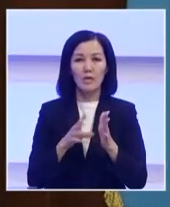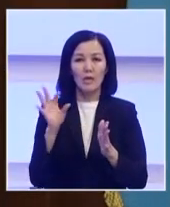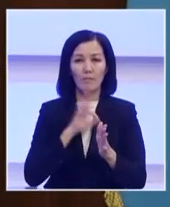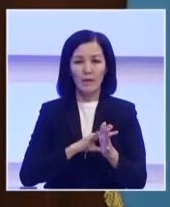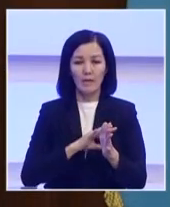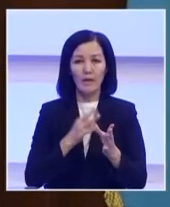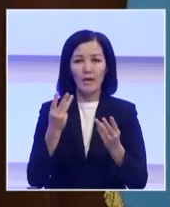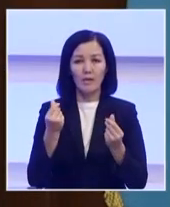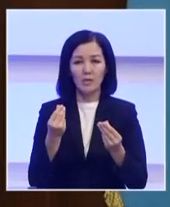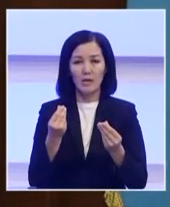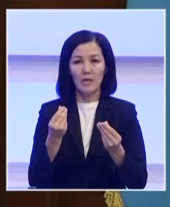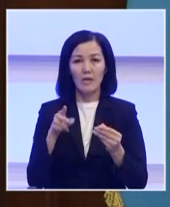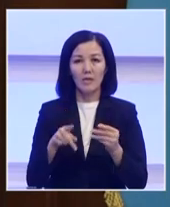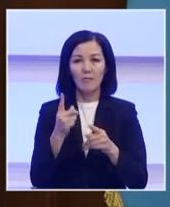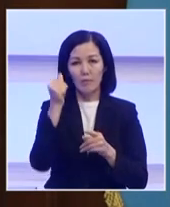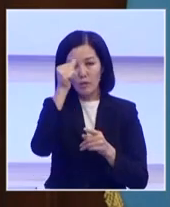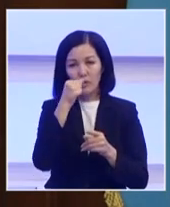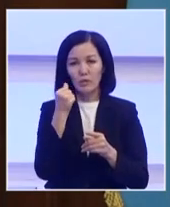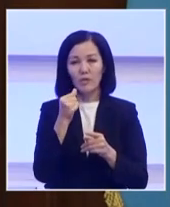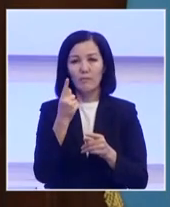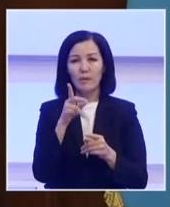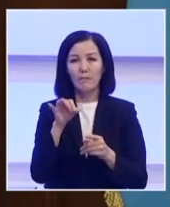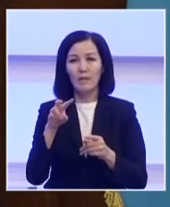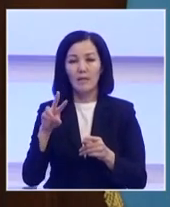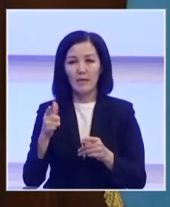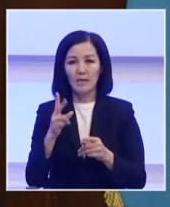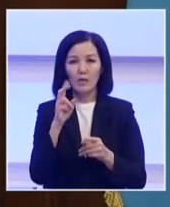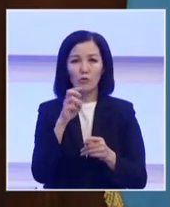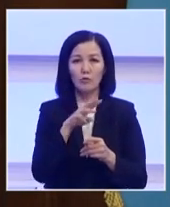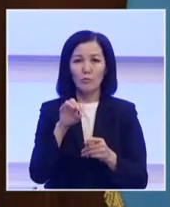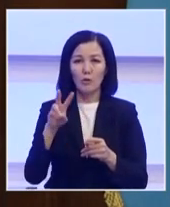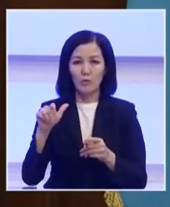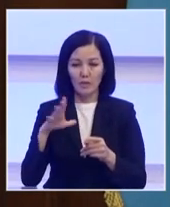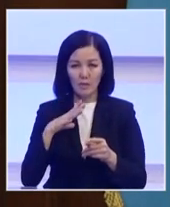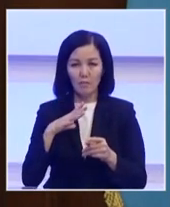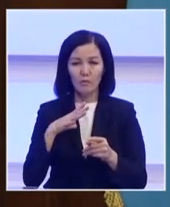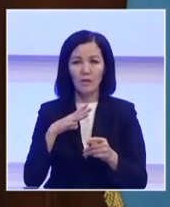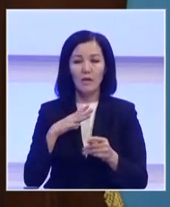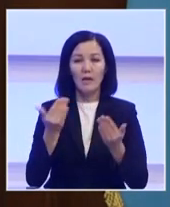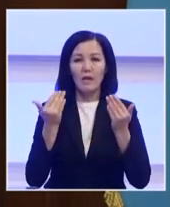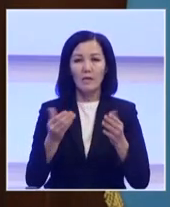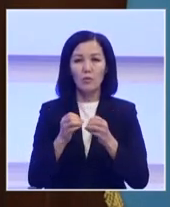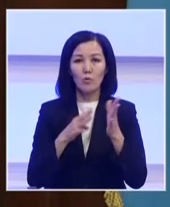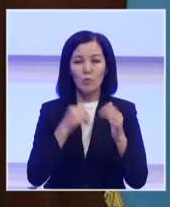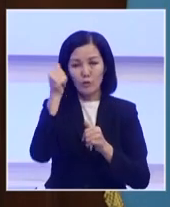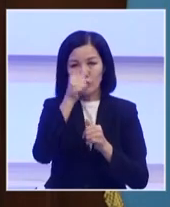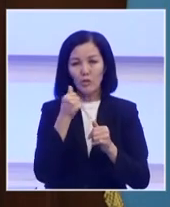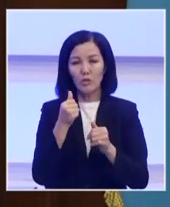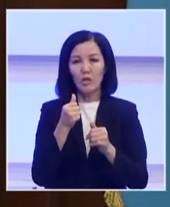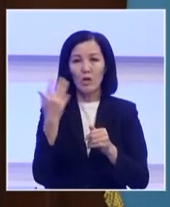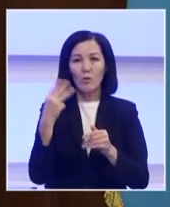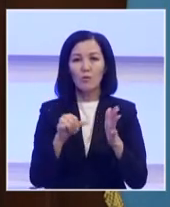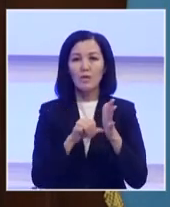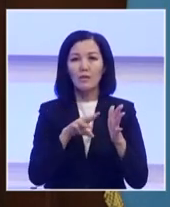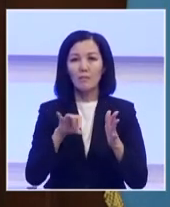түсімдер 2001 жылы 1 миллиард 200 миллион теңге болса, 19 жылы